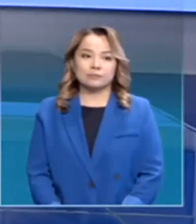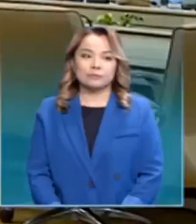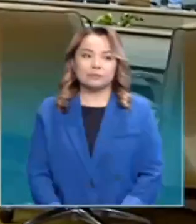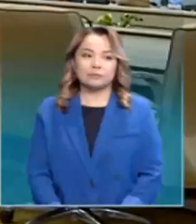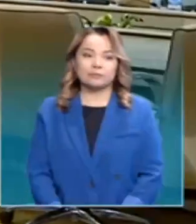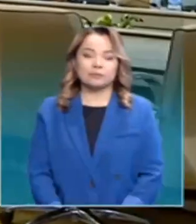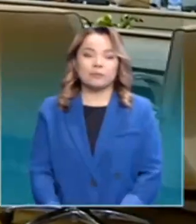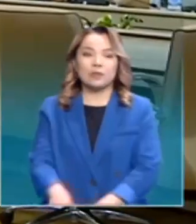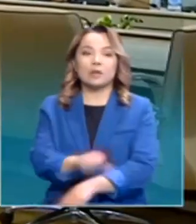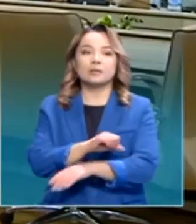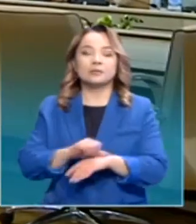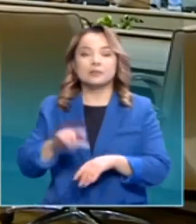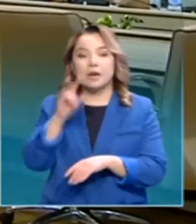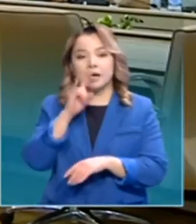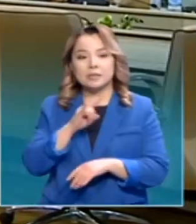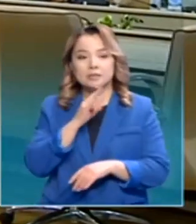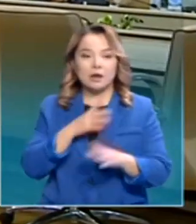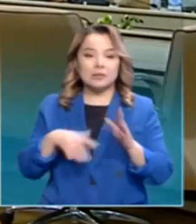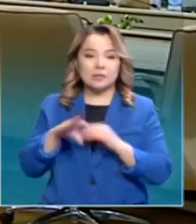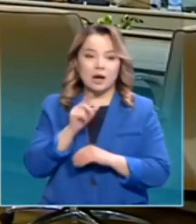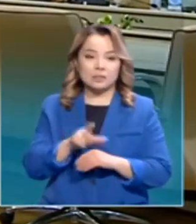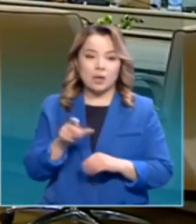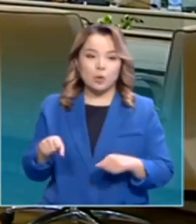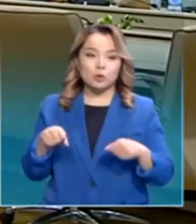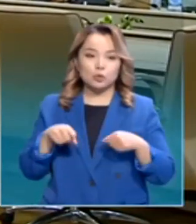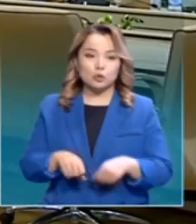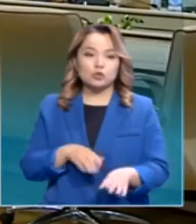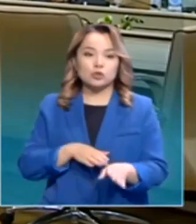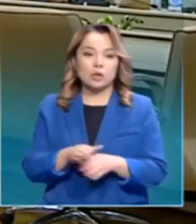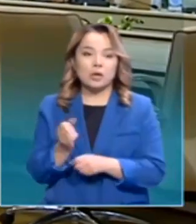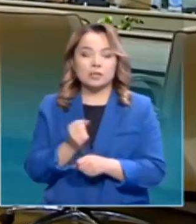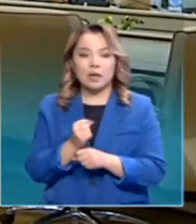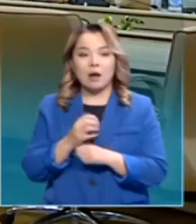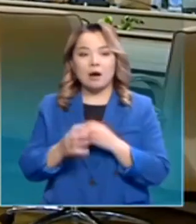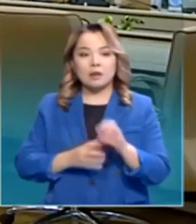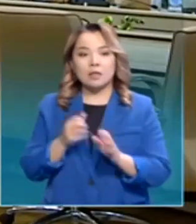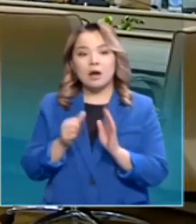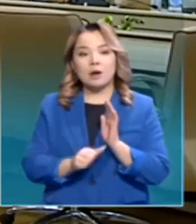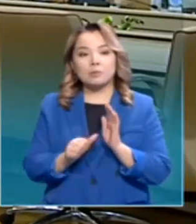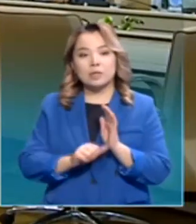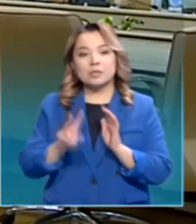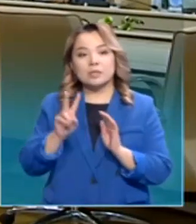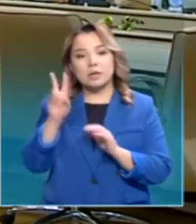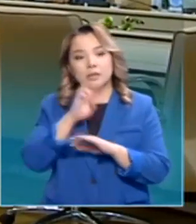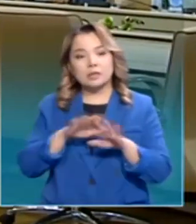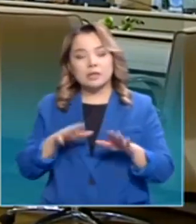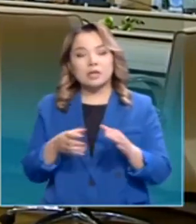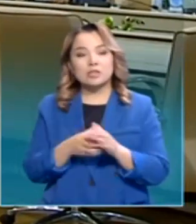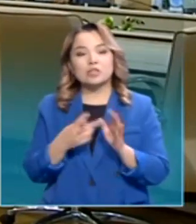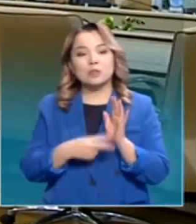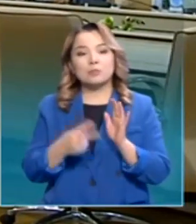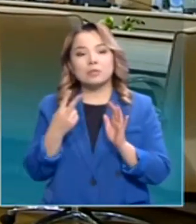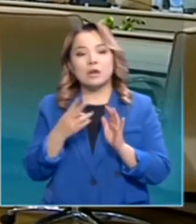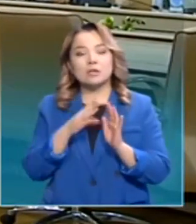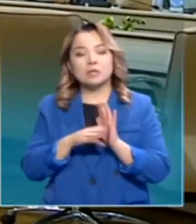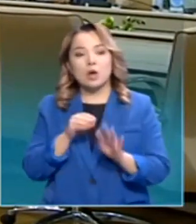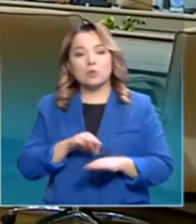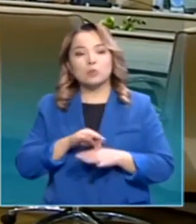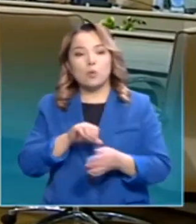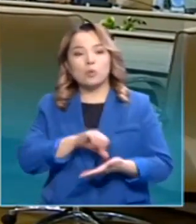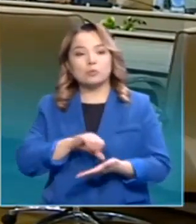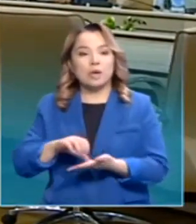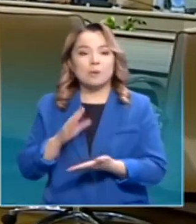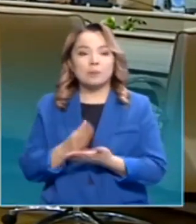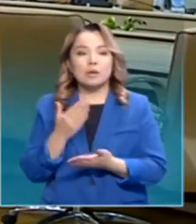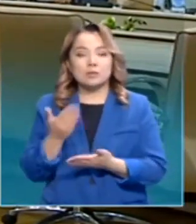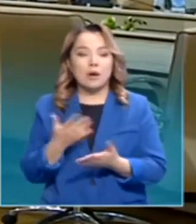Армангүл, сыртта жүрген қазақстандықтардың азаматтық құқығын жүзеге асыру үшін әлемнің 62 елінде 77 сайлау учаскесі жасақталған.